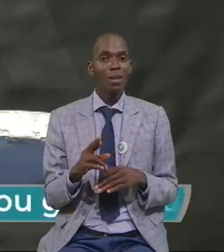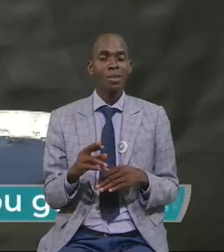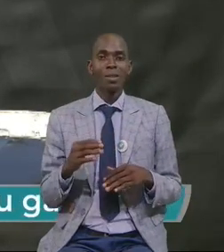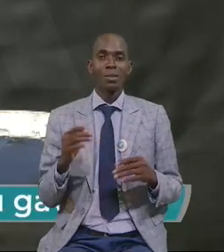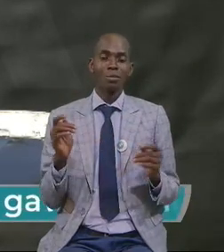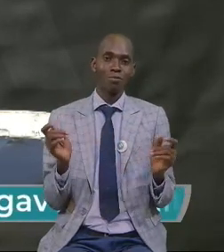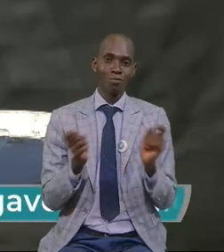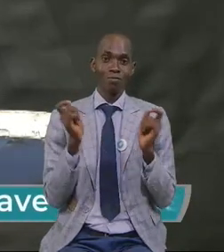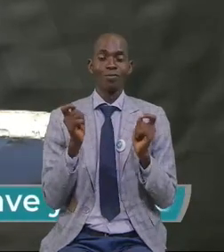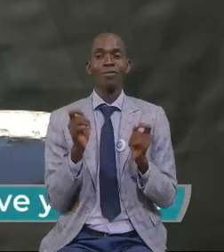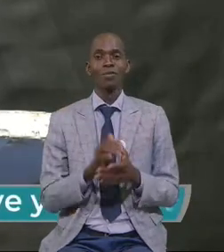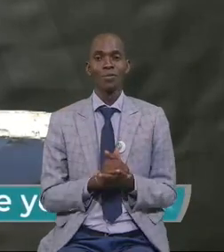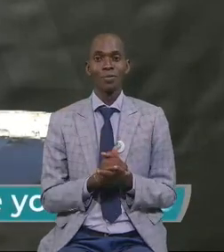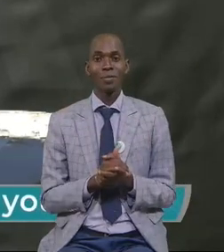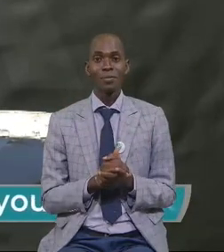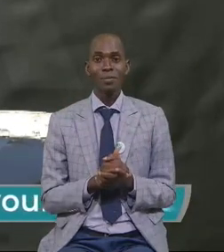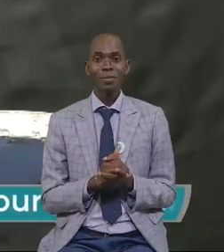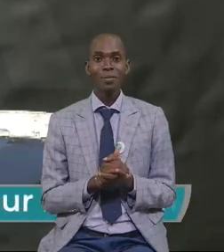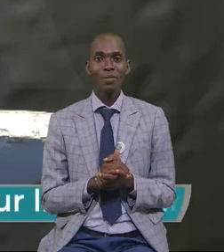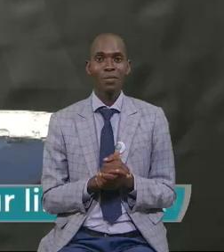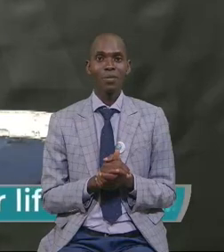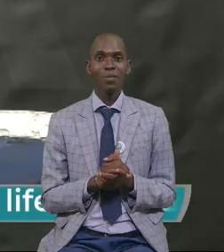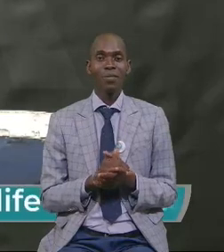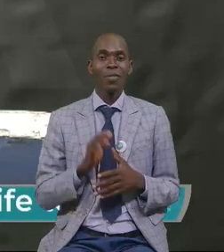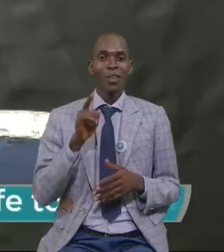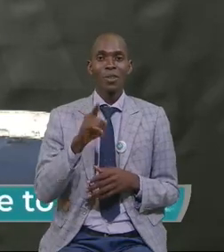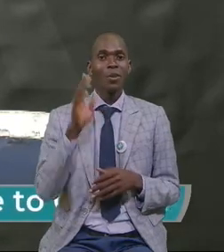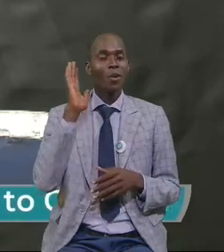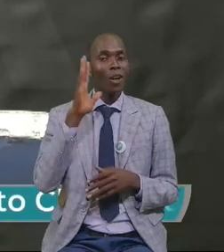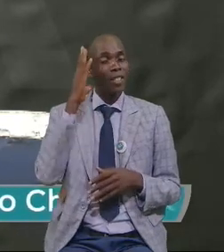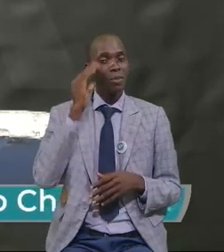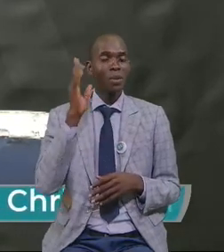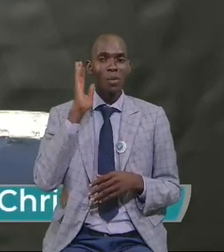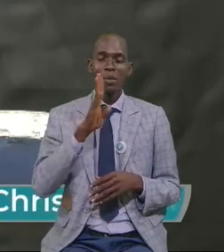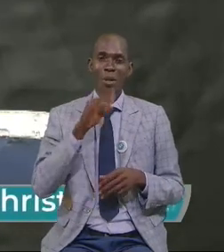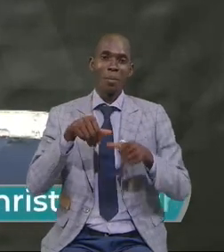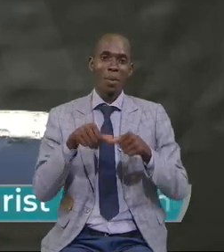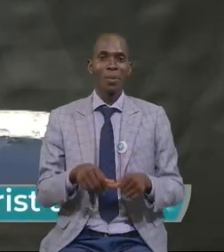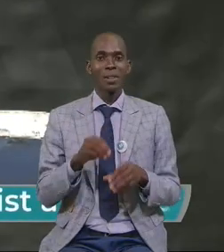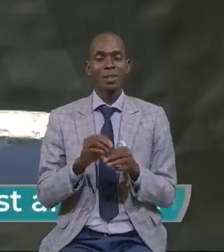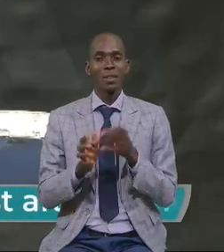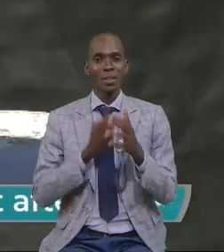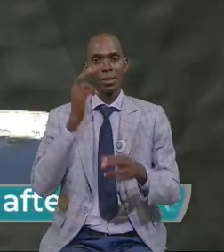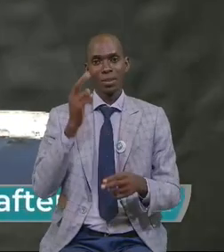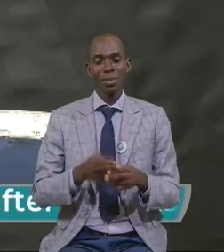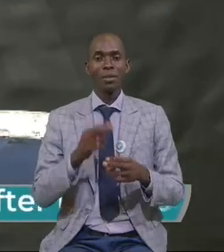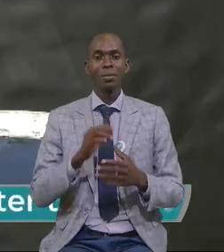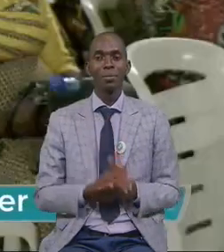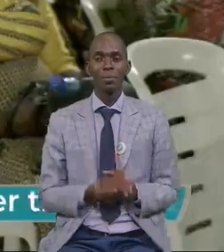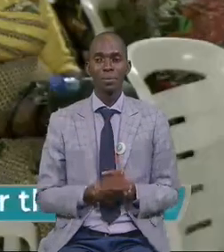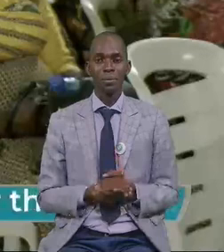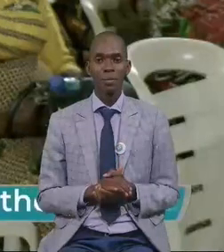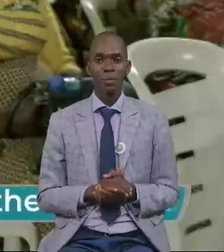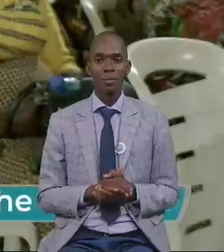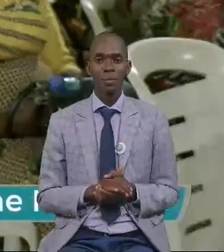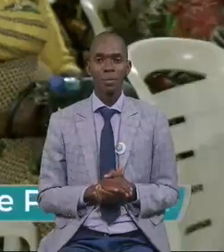vous accueillent, vous reçoivent dans le royaume de Dieu. Votre expérience sera permanente au nom